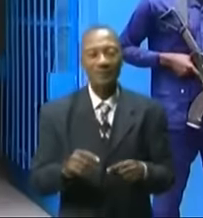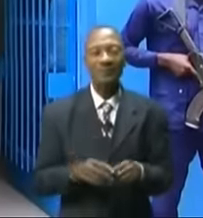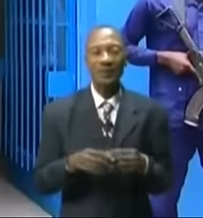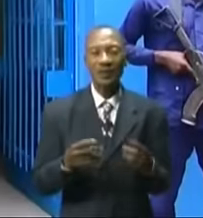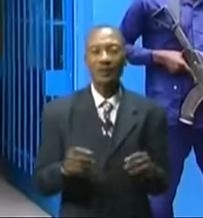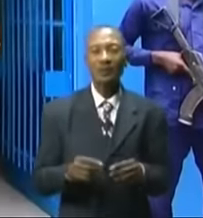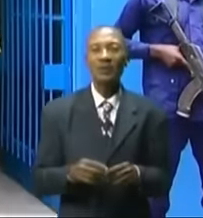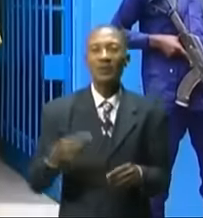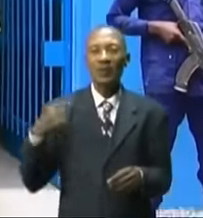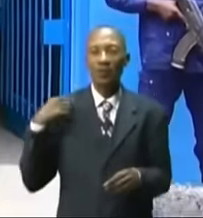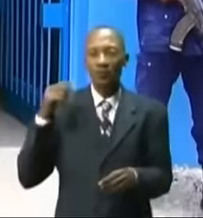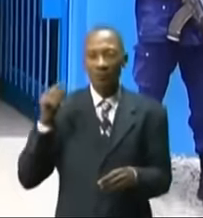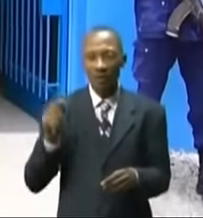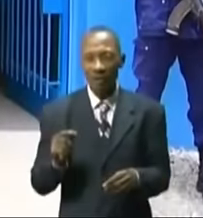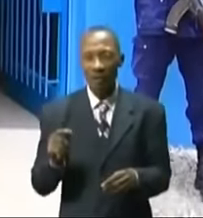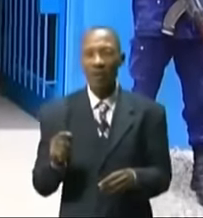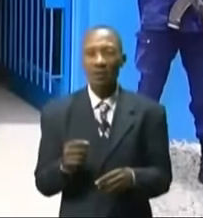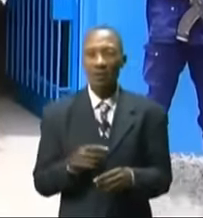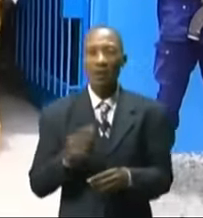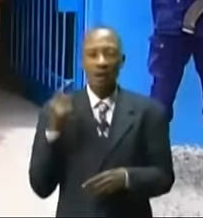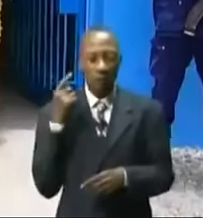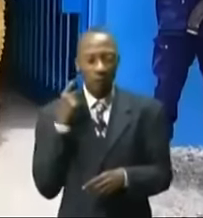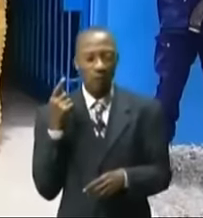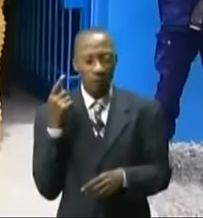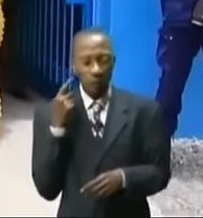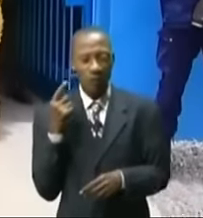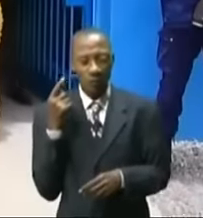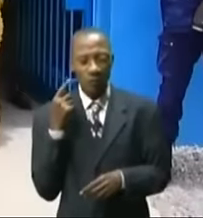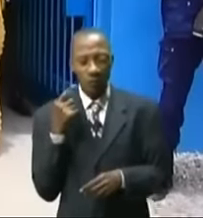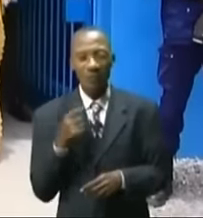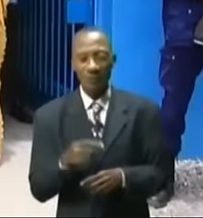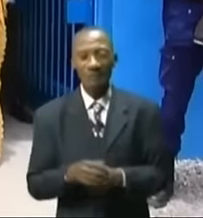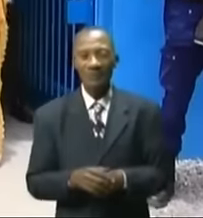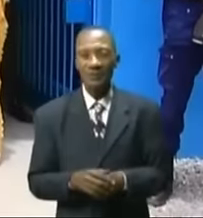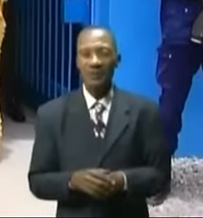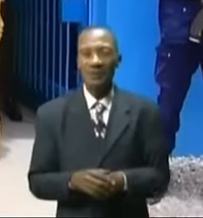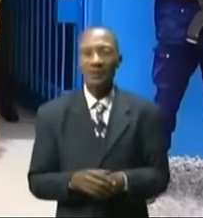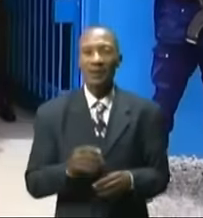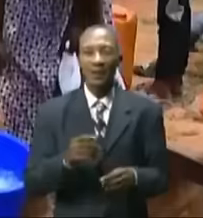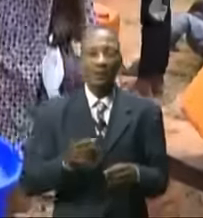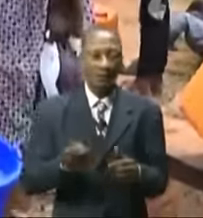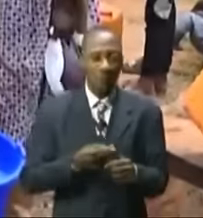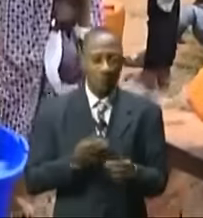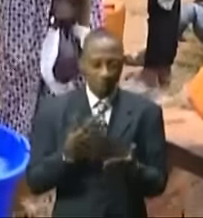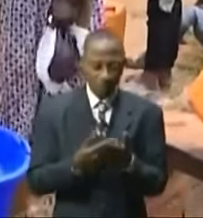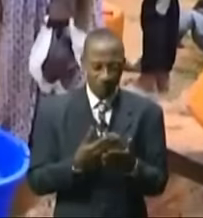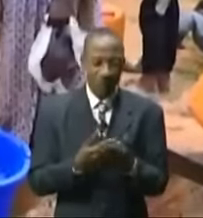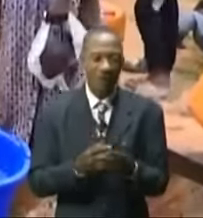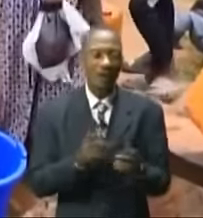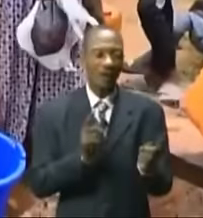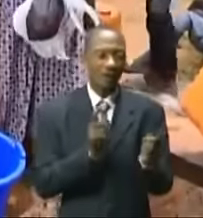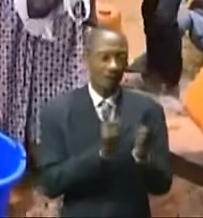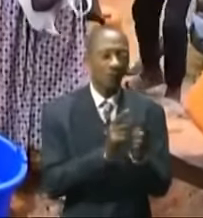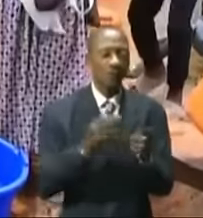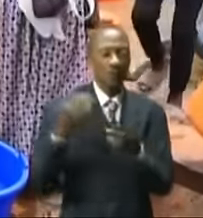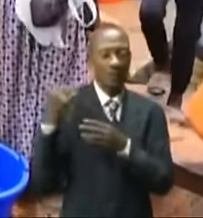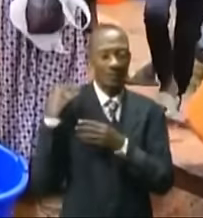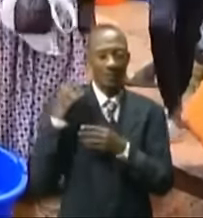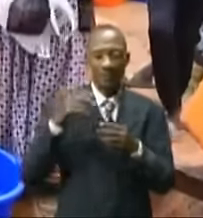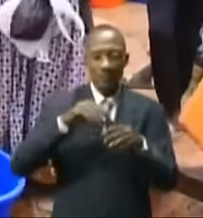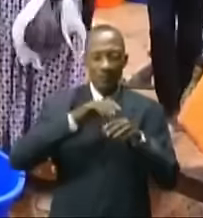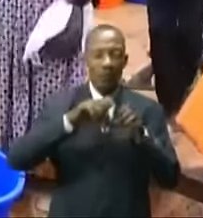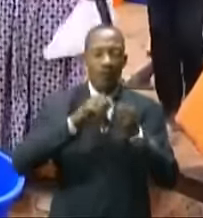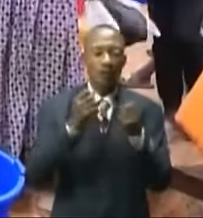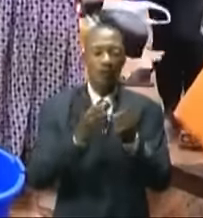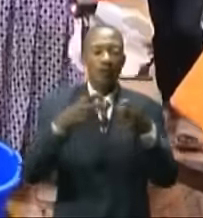Haï s'est dit heureuse d'arracher cette solution et l'eau a commencé à couler samedi au robinet de la commune de Bipemba. Le